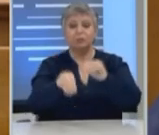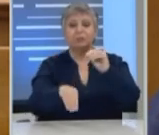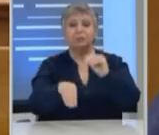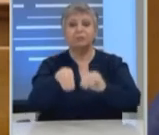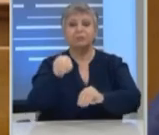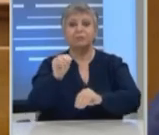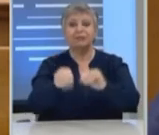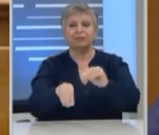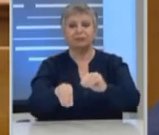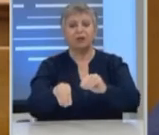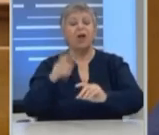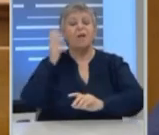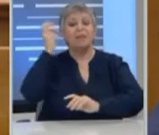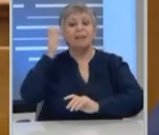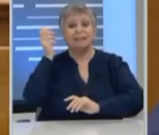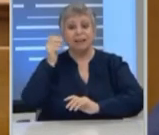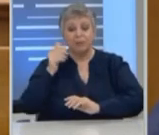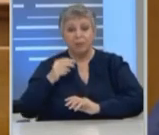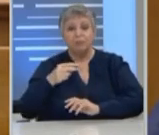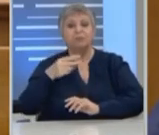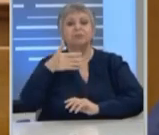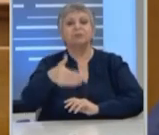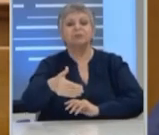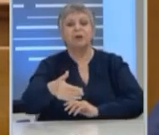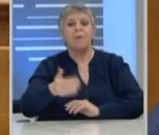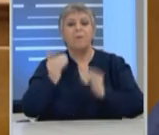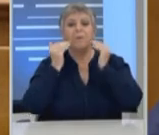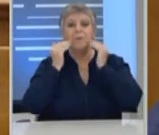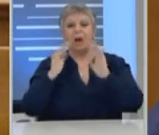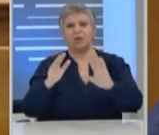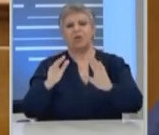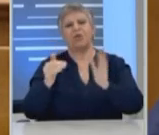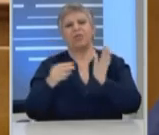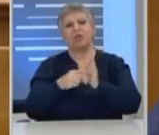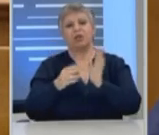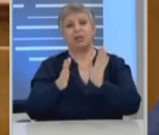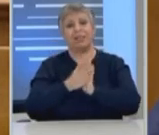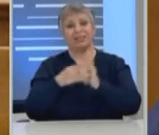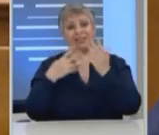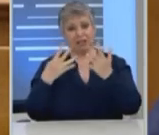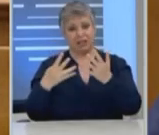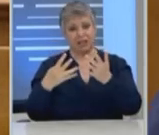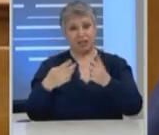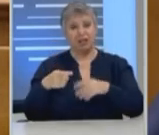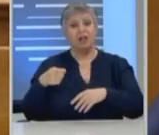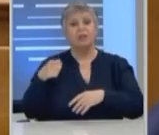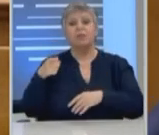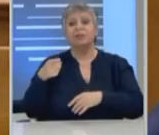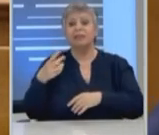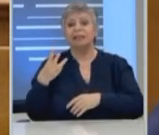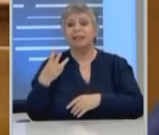το Μάιο του 2019 θα έχετε κλείσει κοντά 3,5 χρόνια αρχηγός της αξιωματικής